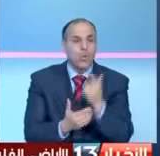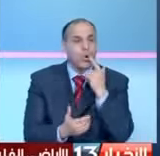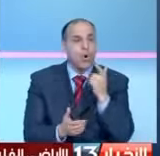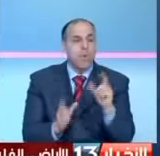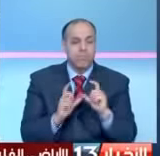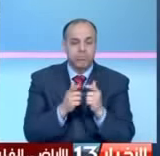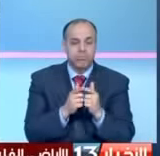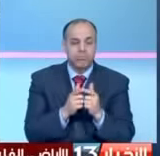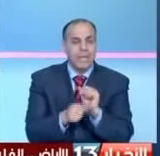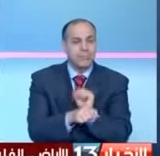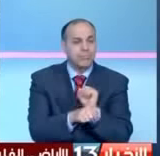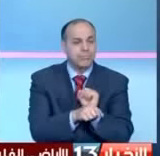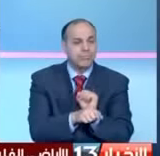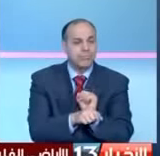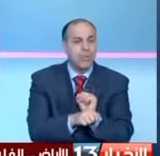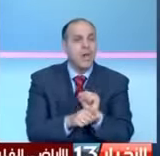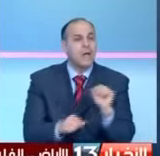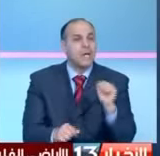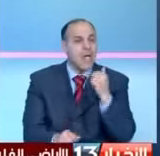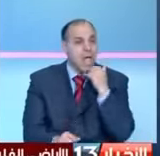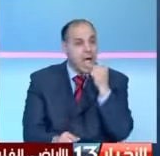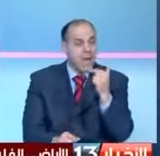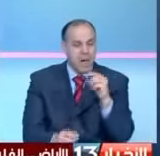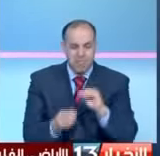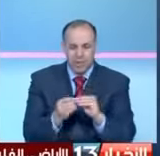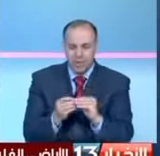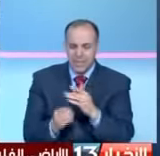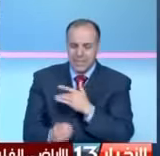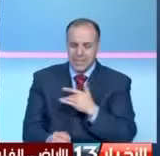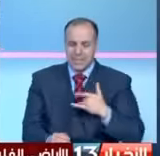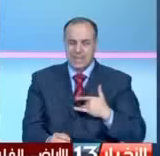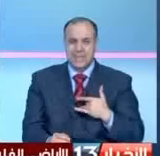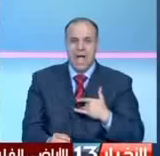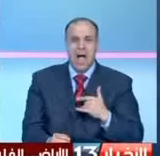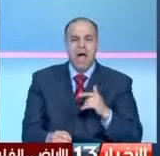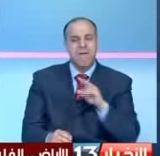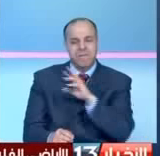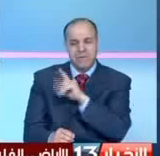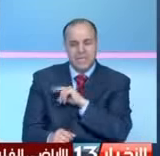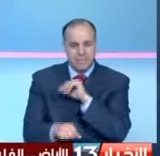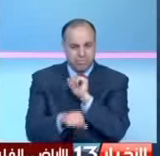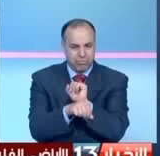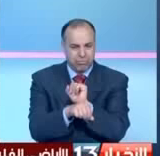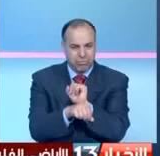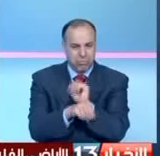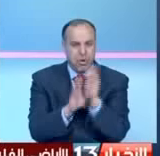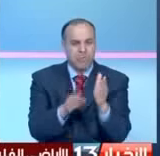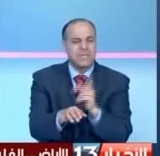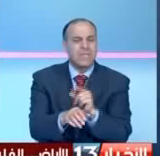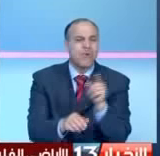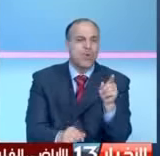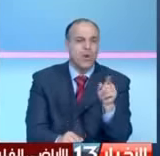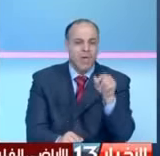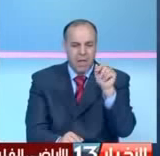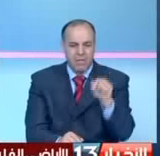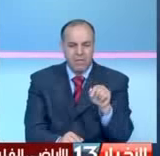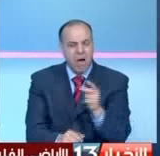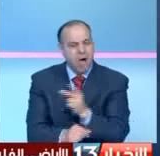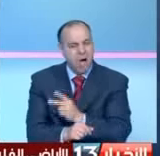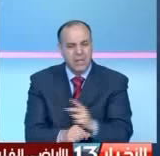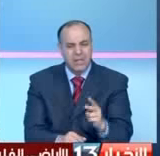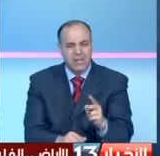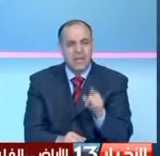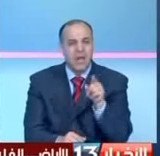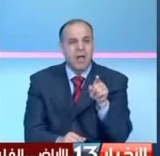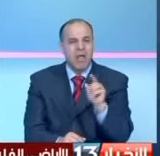هيئة شؤون الأسرى والمحررين بأن الأوضاع الصحية للأسرى القابعين فيما يسمى بمستشفى الرملة أصبحت خطيرة في